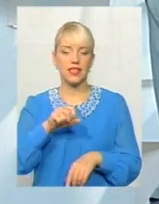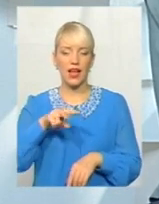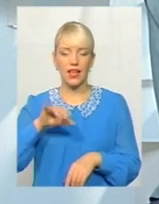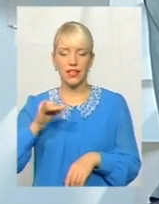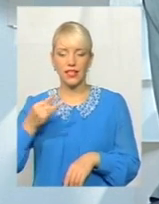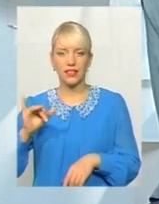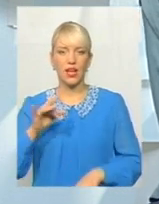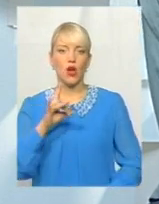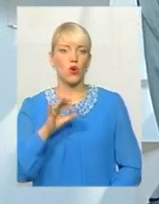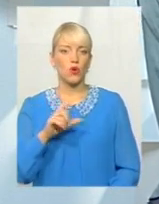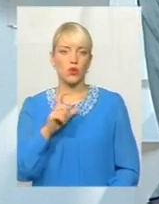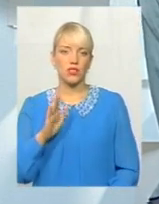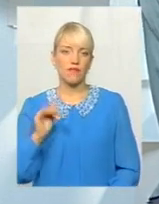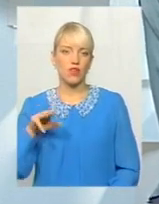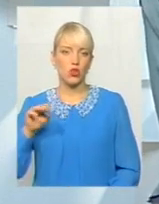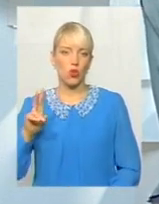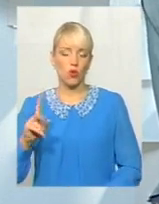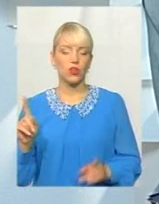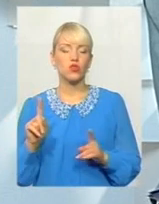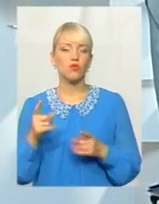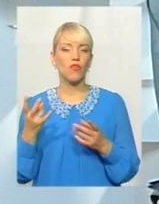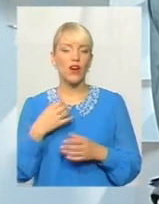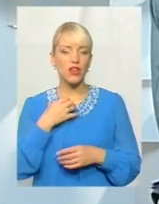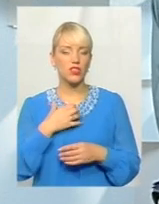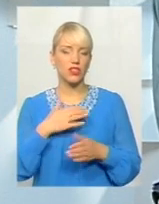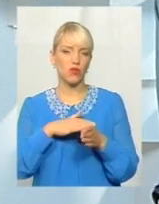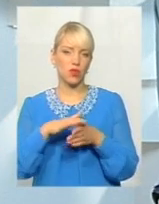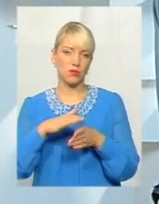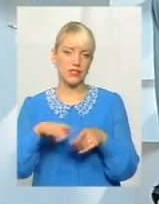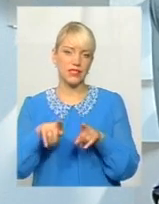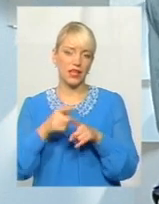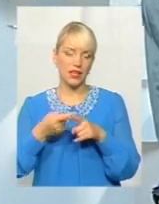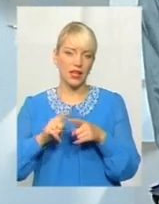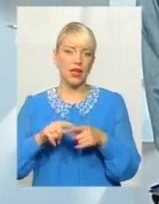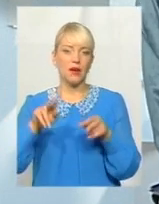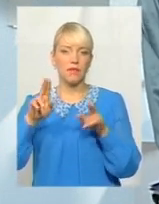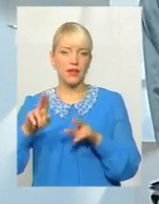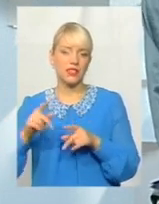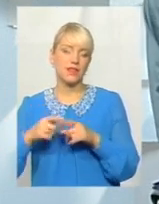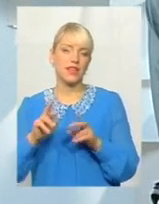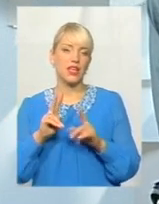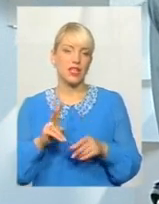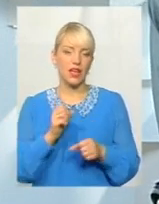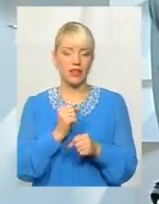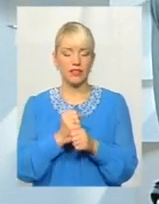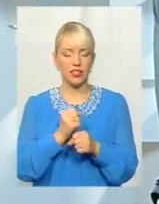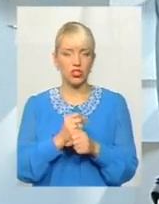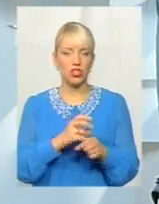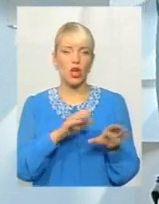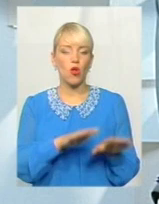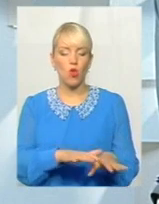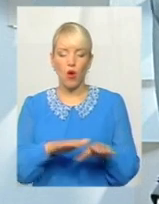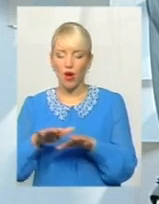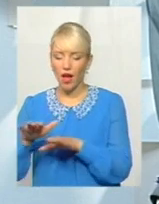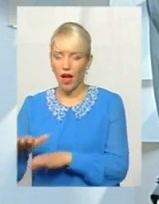Чому важливо дотримуватись цих принципів? І яким чином на Хмельниччині, діючи локально, можна